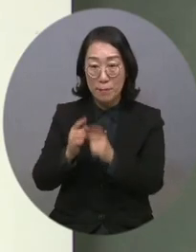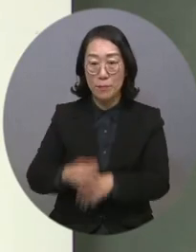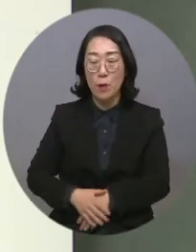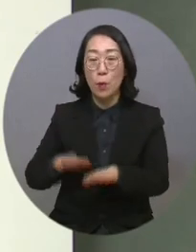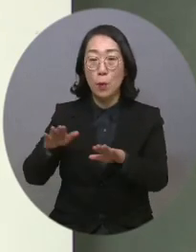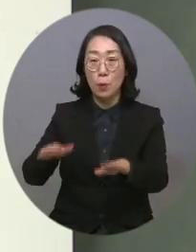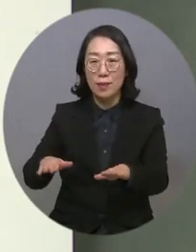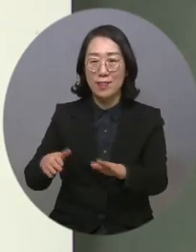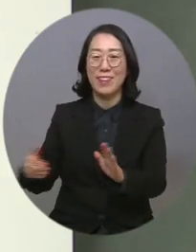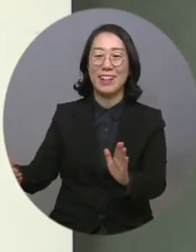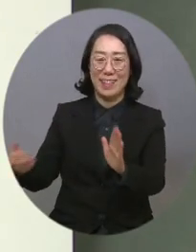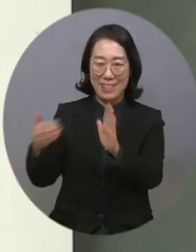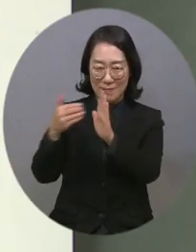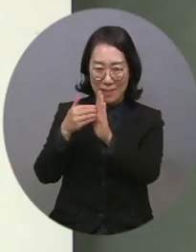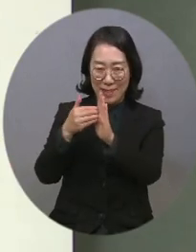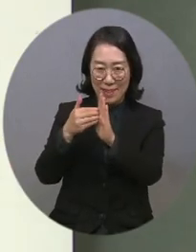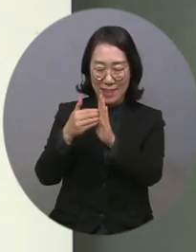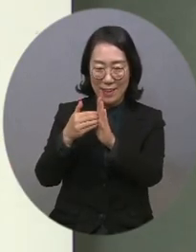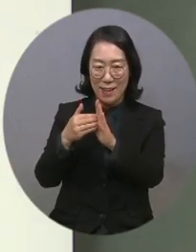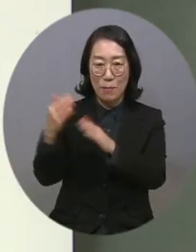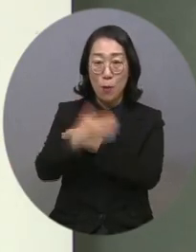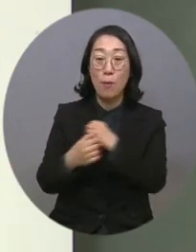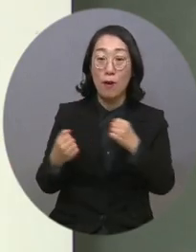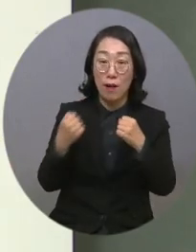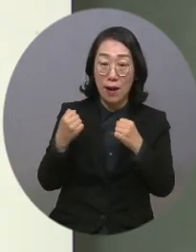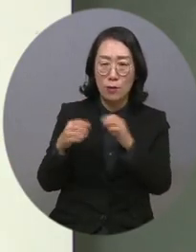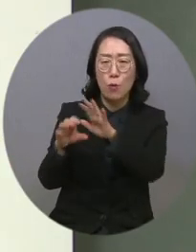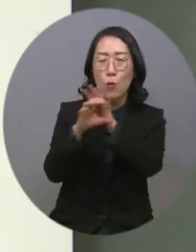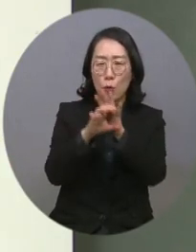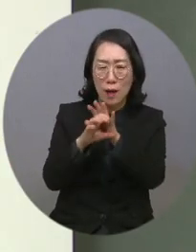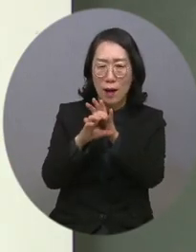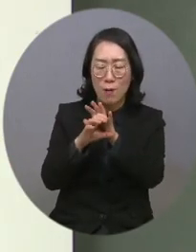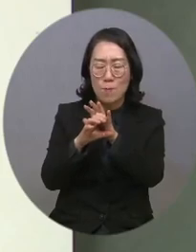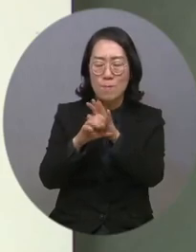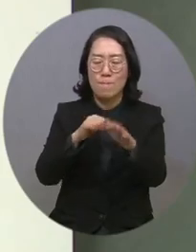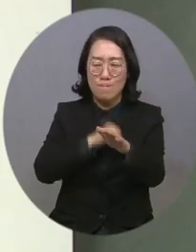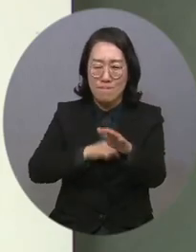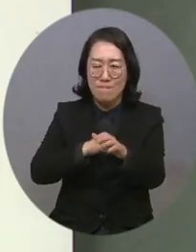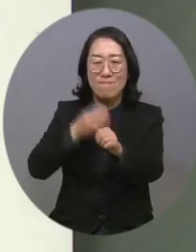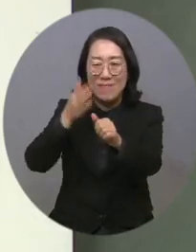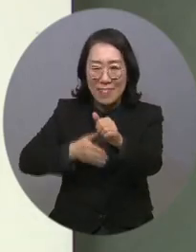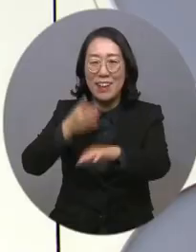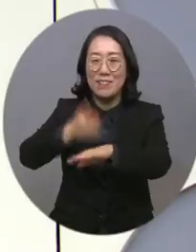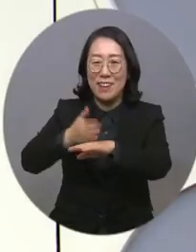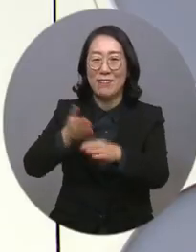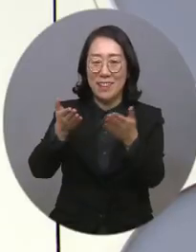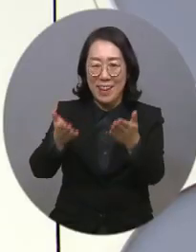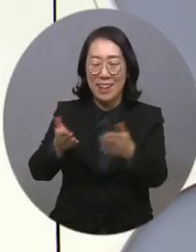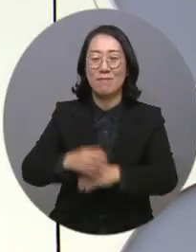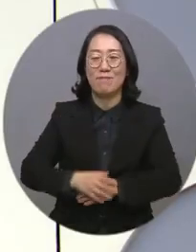오늘은 여기까지입니다. 건강하시고 코로나 이기세요. 감사합니다.